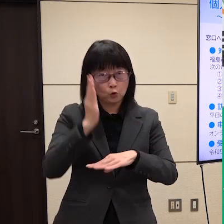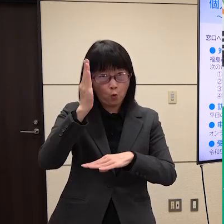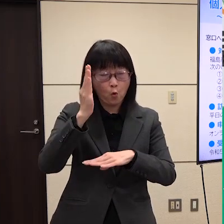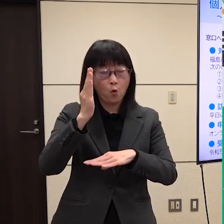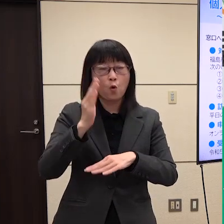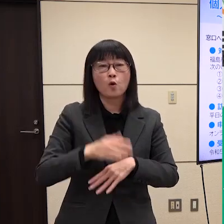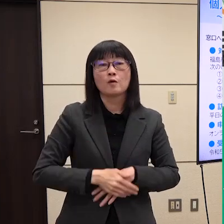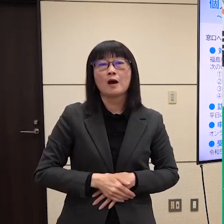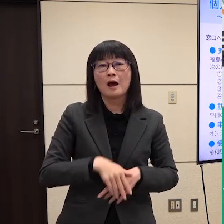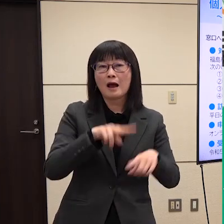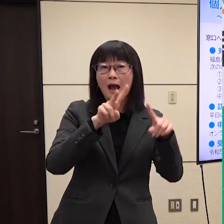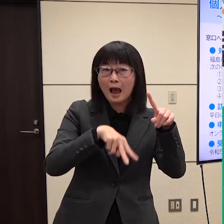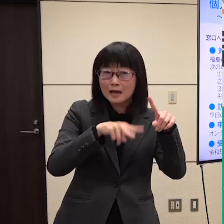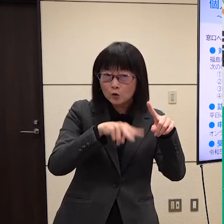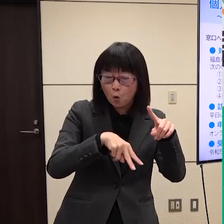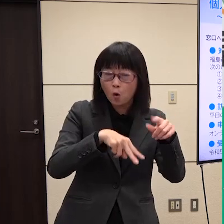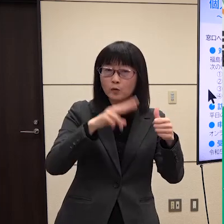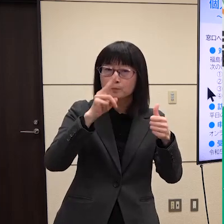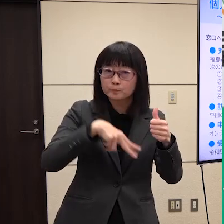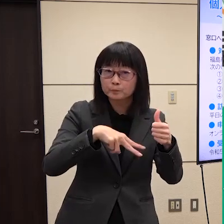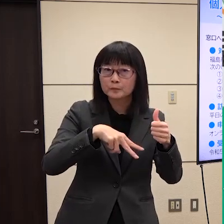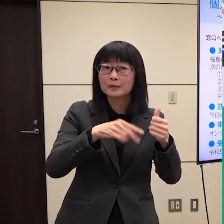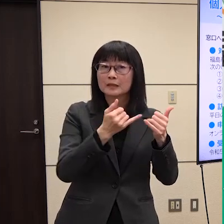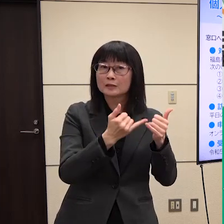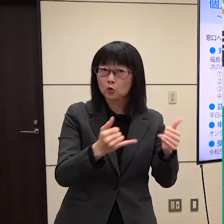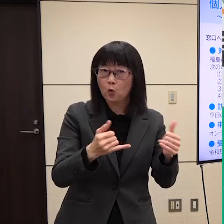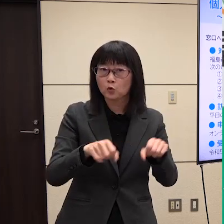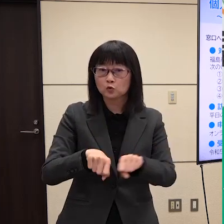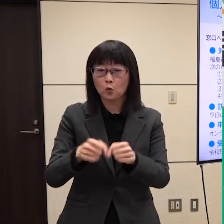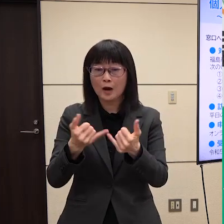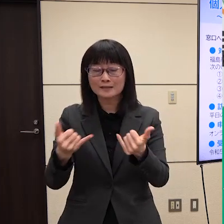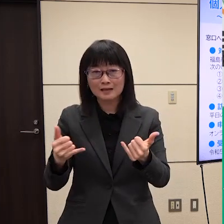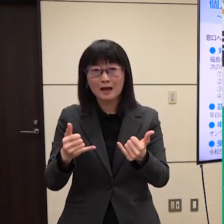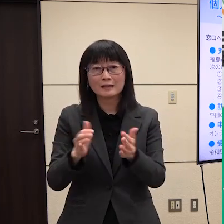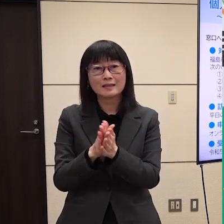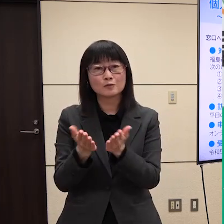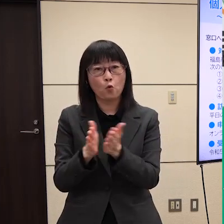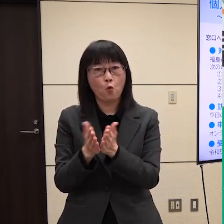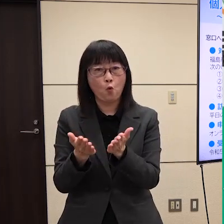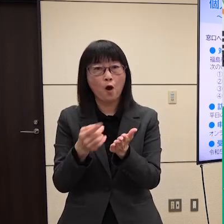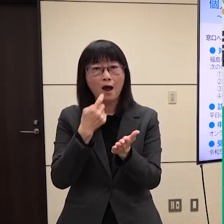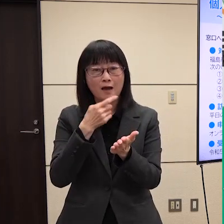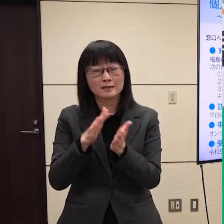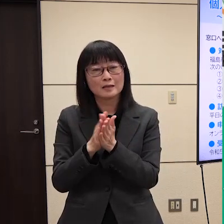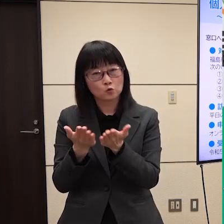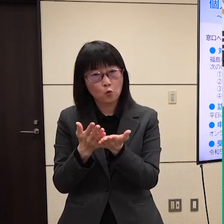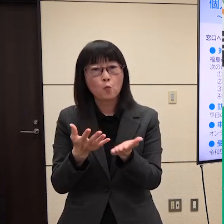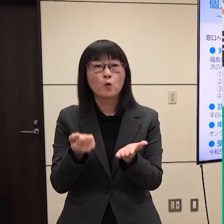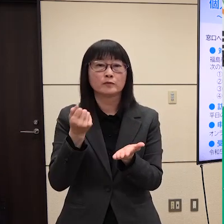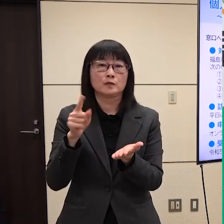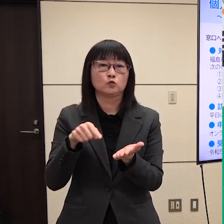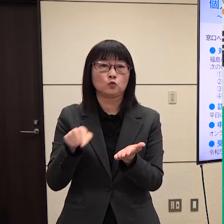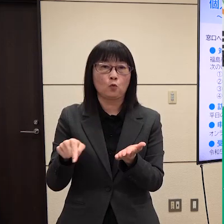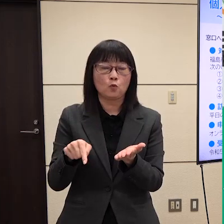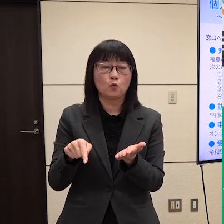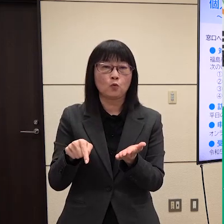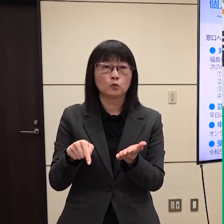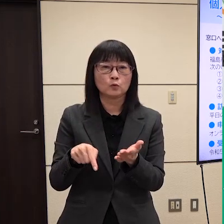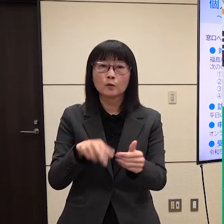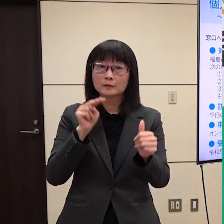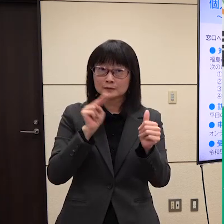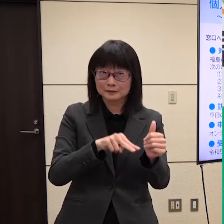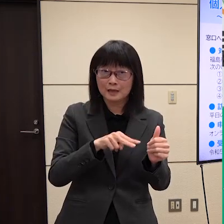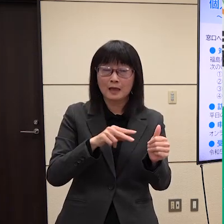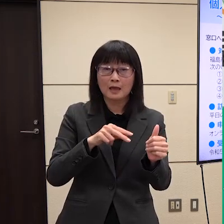介護要支援認定を受けている方、障害者手帳をお持ちの方、あるいは指定難病医療費受